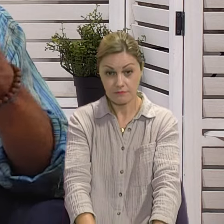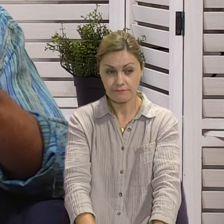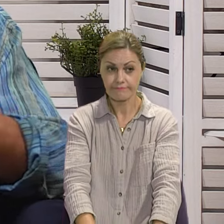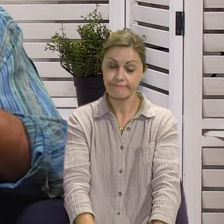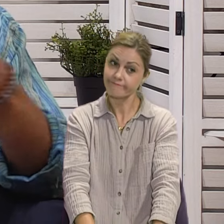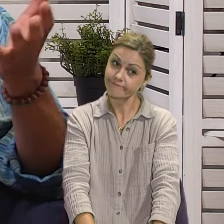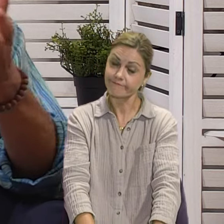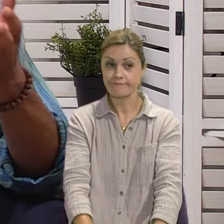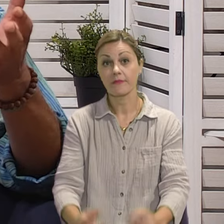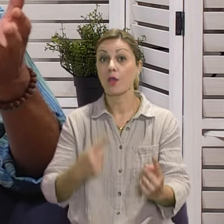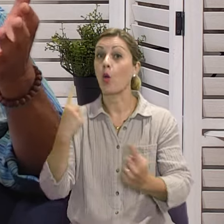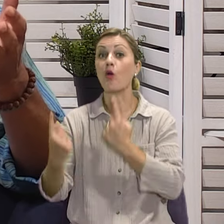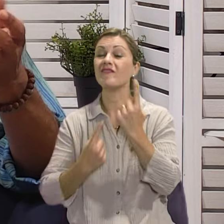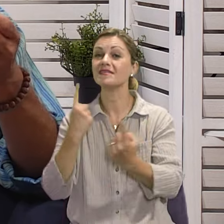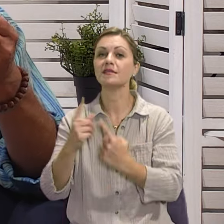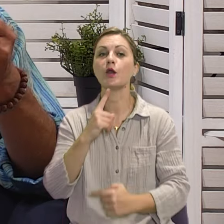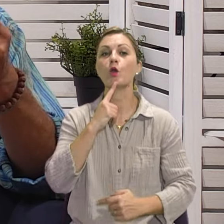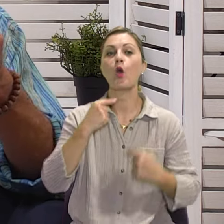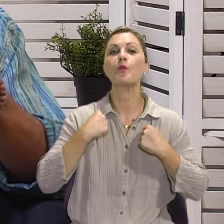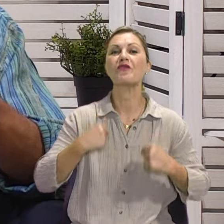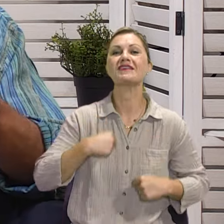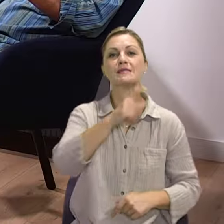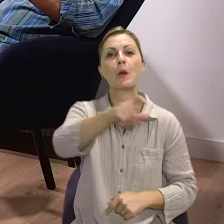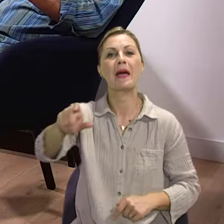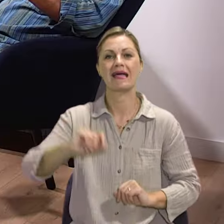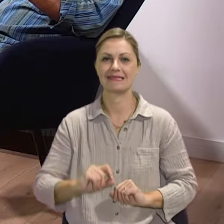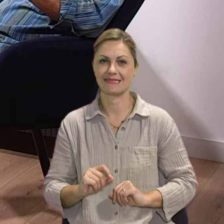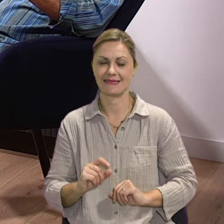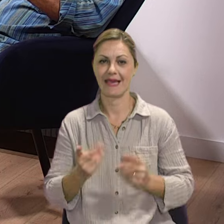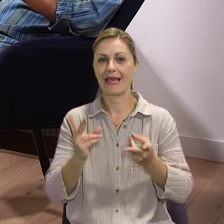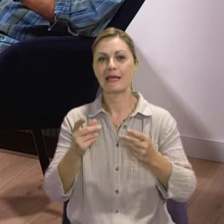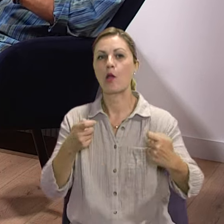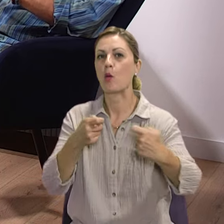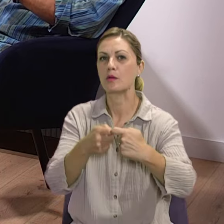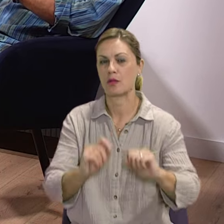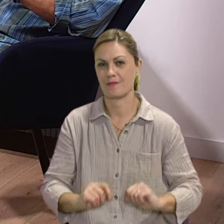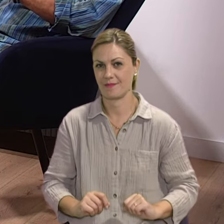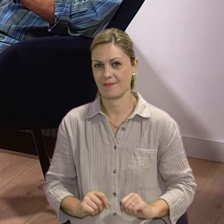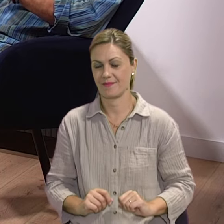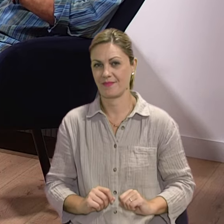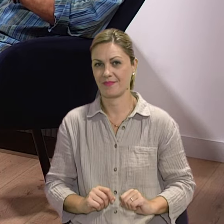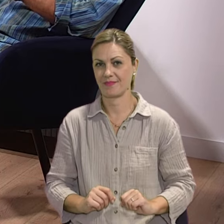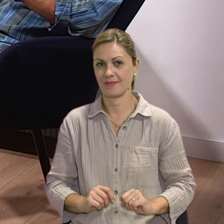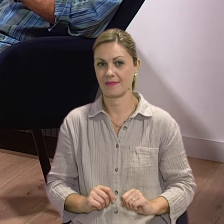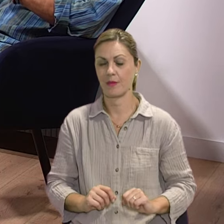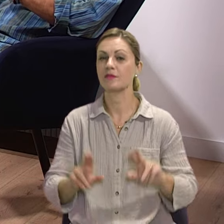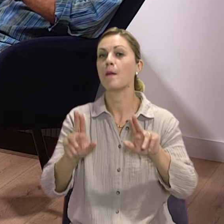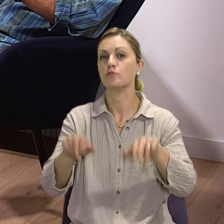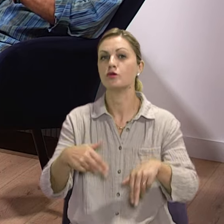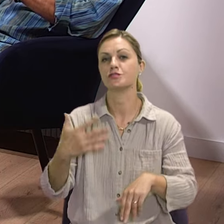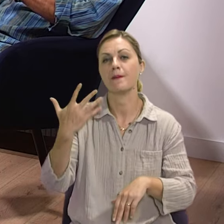generalna i 7. je izvedba. Ako ispred sebe imate prave glazbenike. Ako imaš prave koncert,